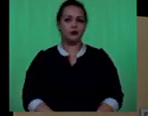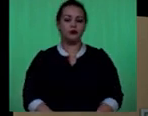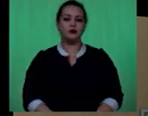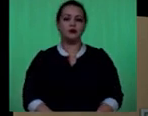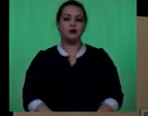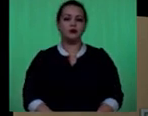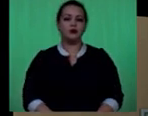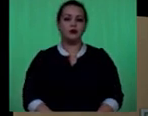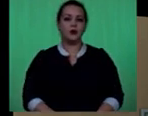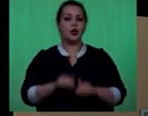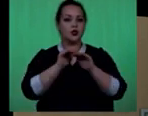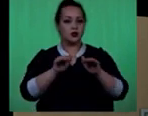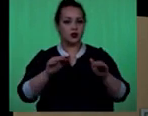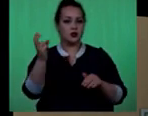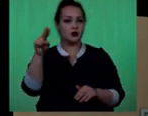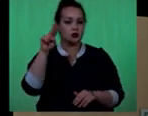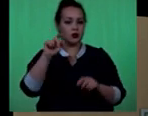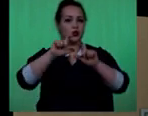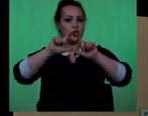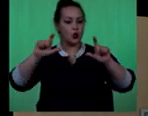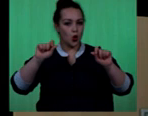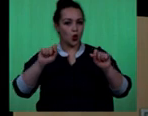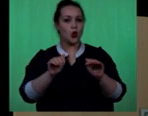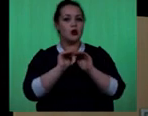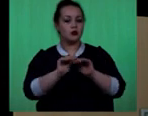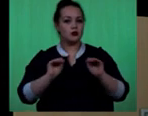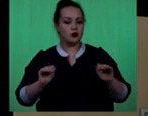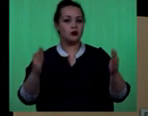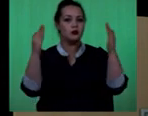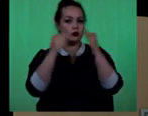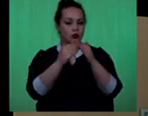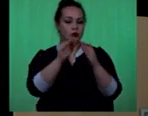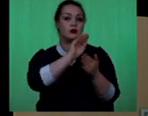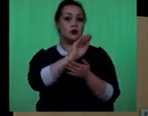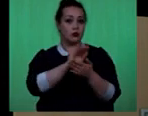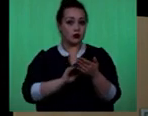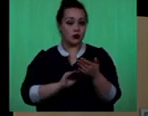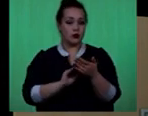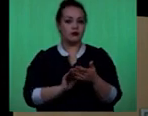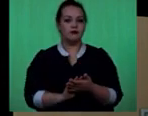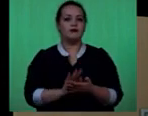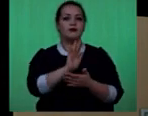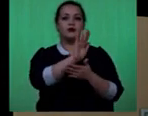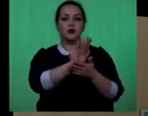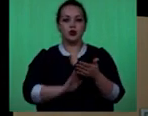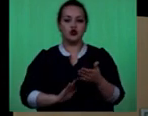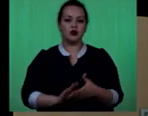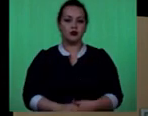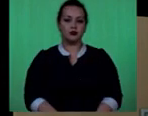в детский сад в школу или в детский дом записали продолжаем